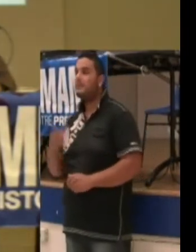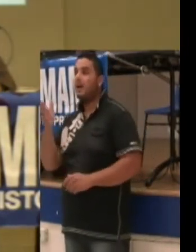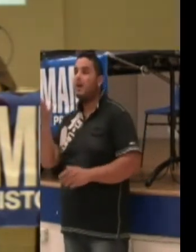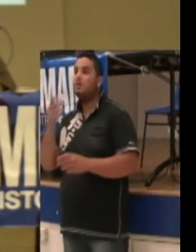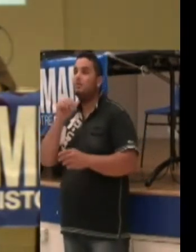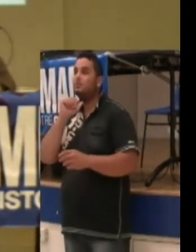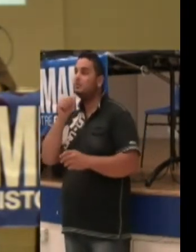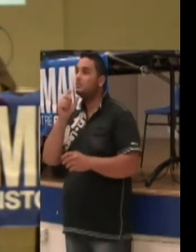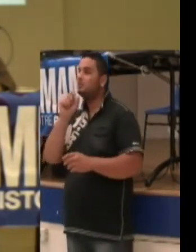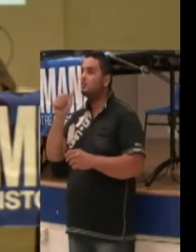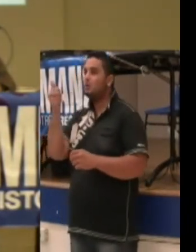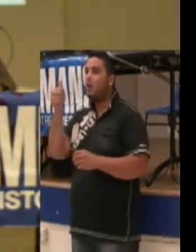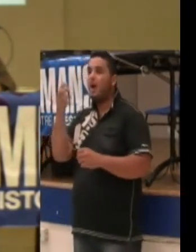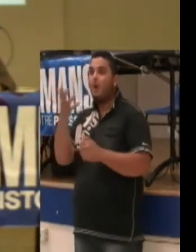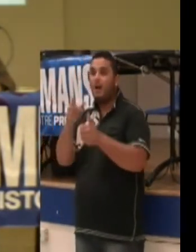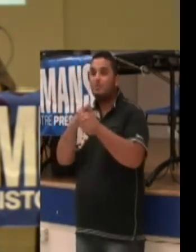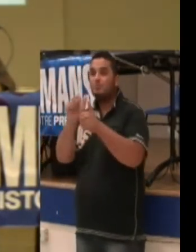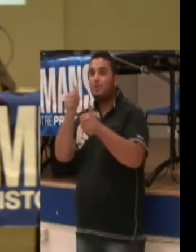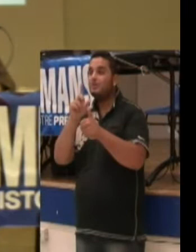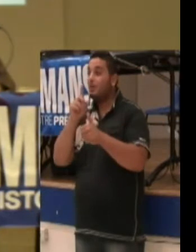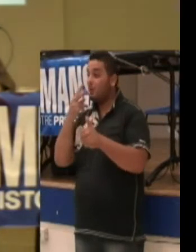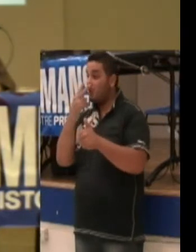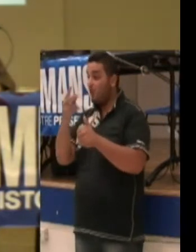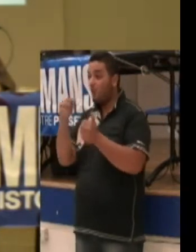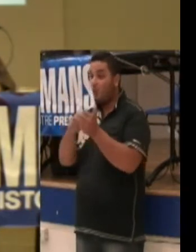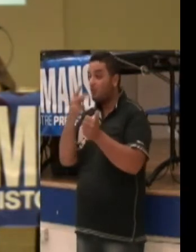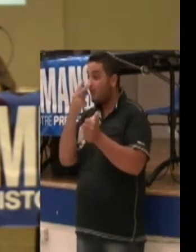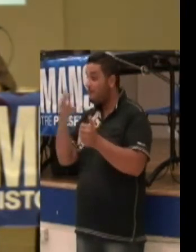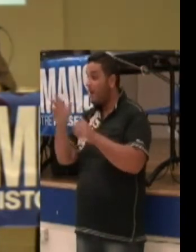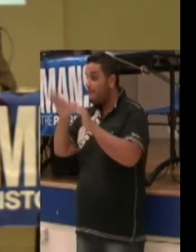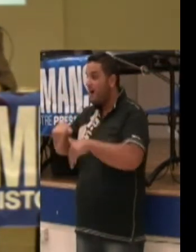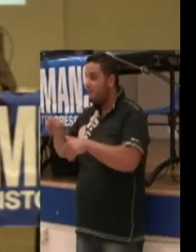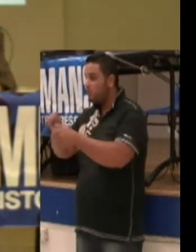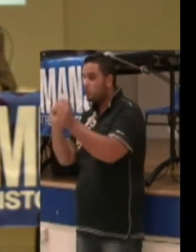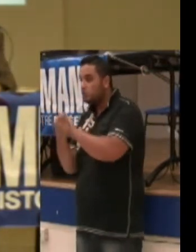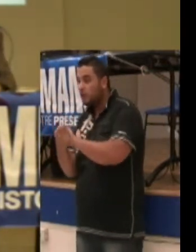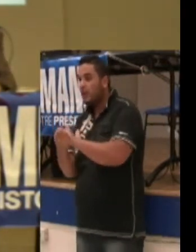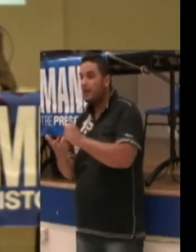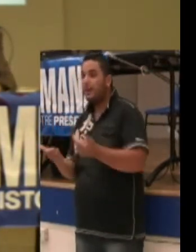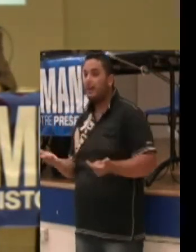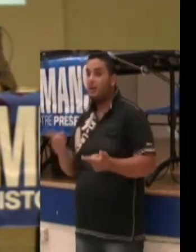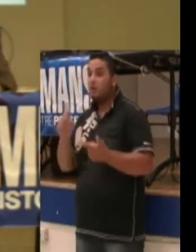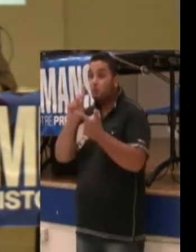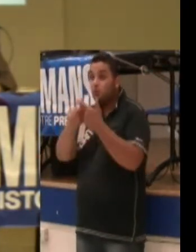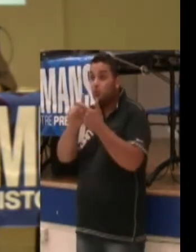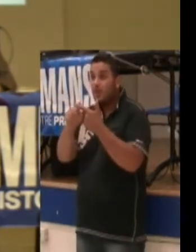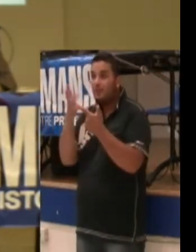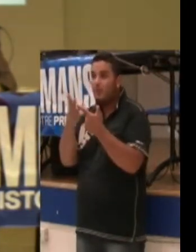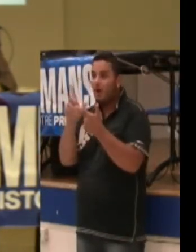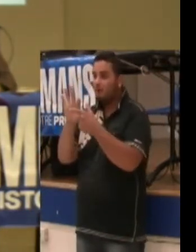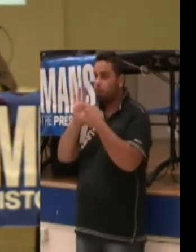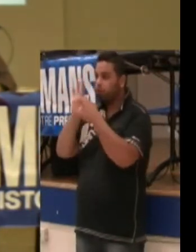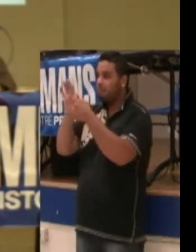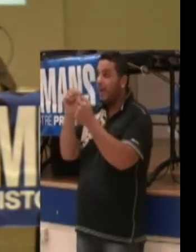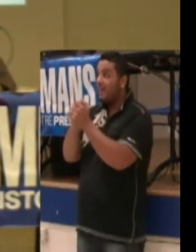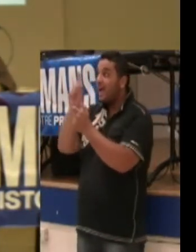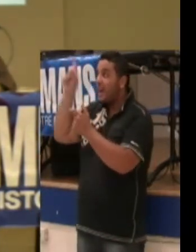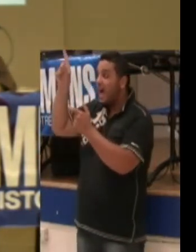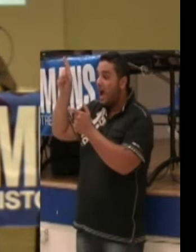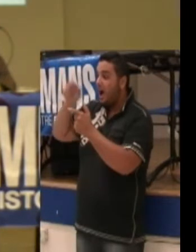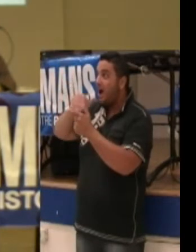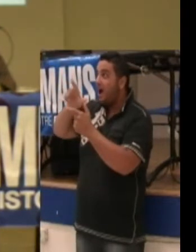Quand on voit le mal, on doit changer. La deuxième, c'est ne pas changer d'intention au milieu de la route. Et la troisième, c'est quoi? Mujahadat al-A'mal. C'est